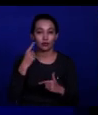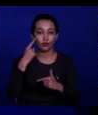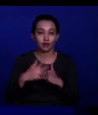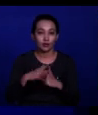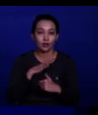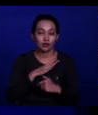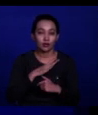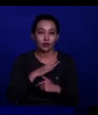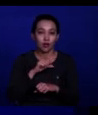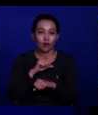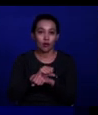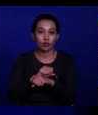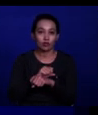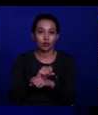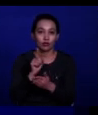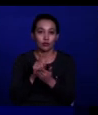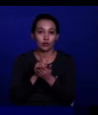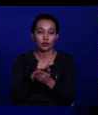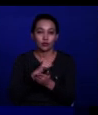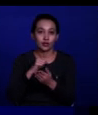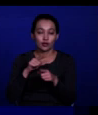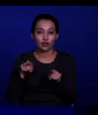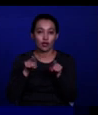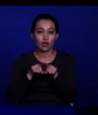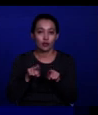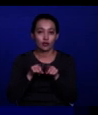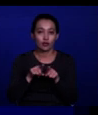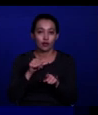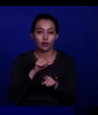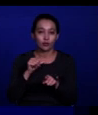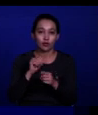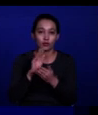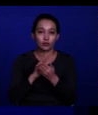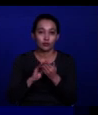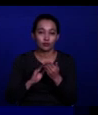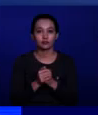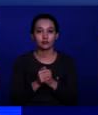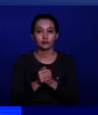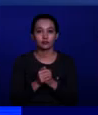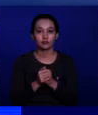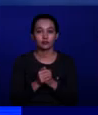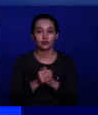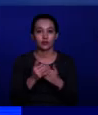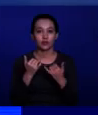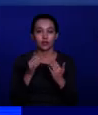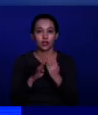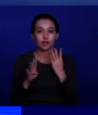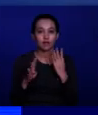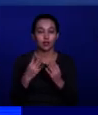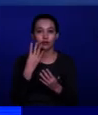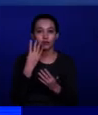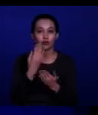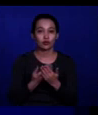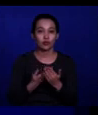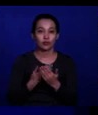bo'lsangiz, qolgan topshiriqlarni o'zingiz xuddi shu tarzda mustaqil davom ettirasiz. Endi navbat 4-chi